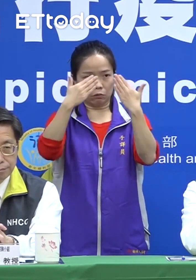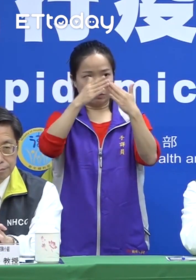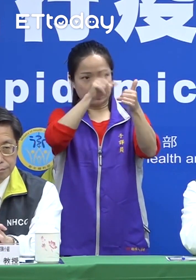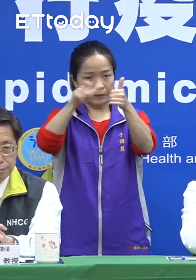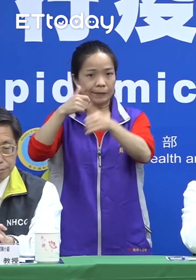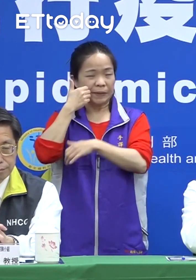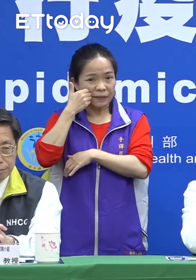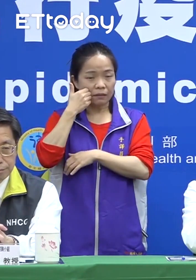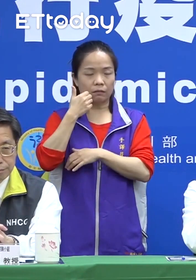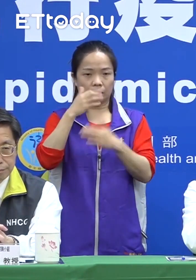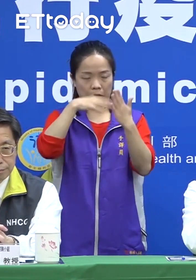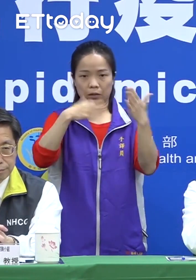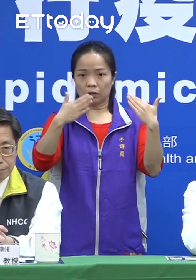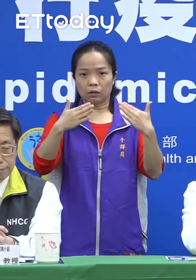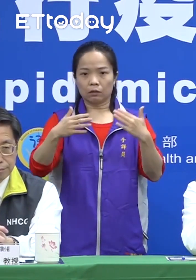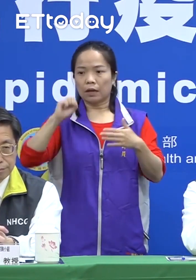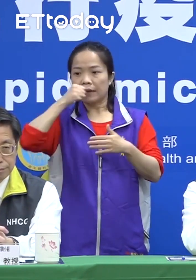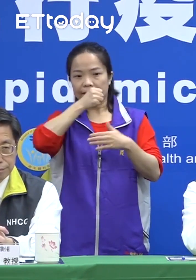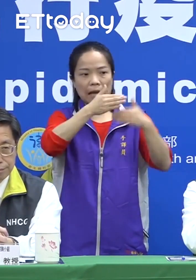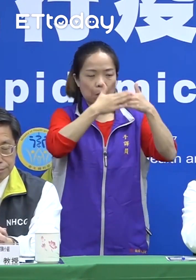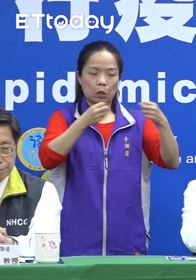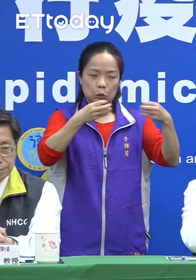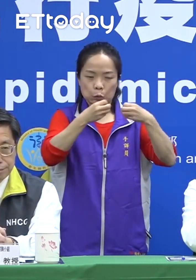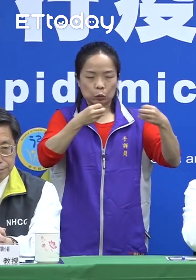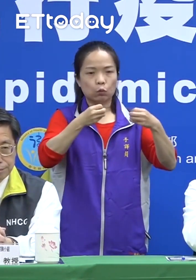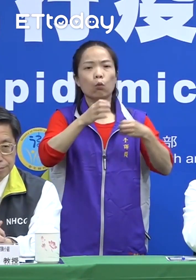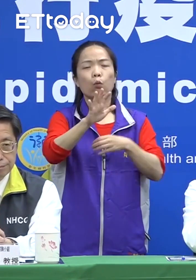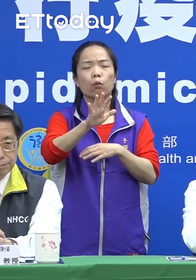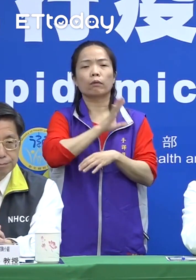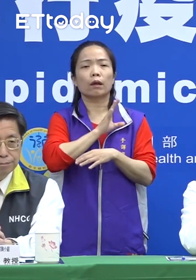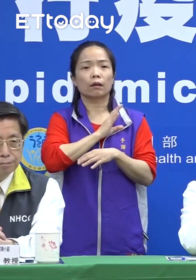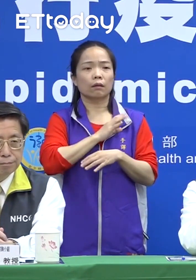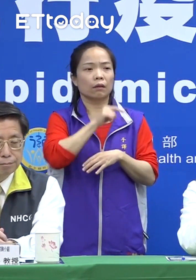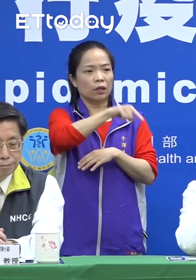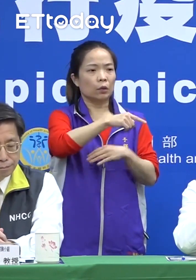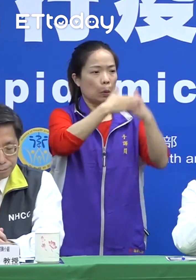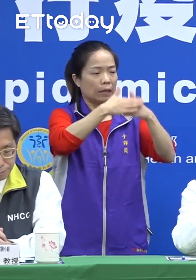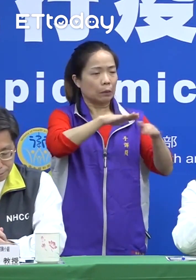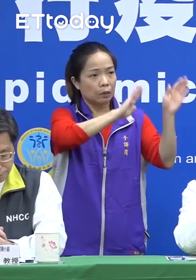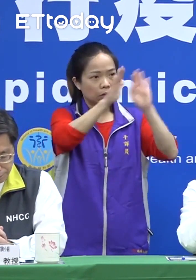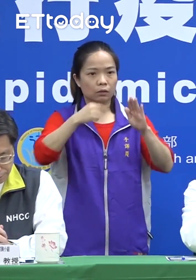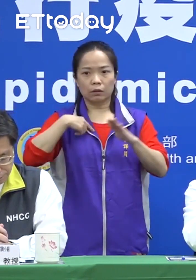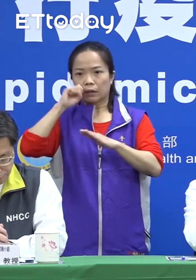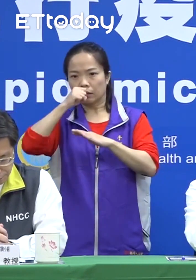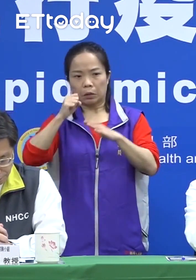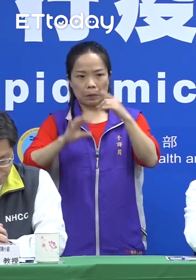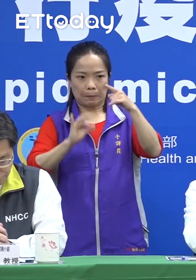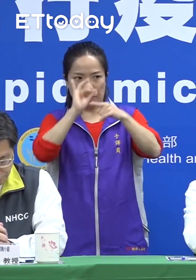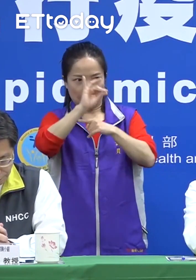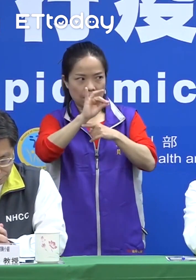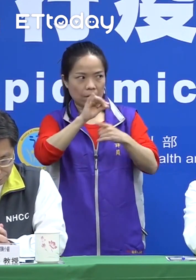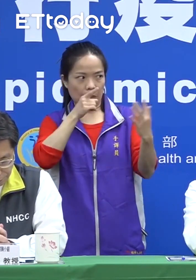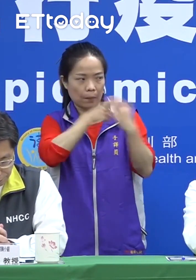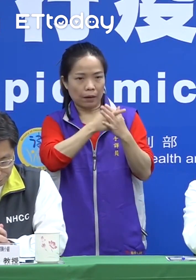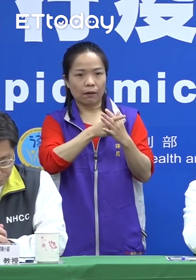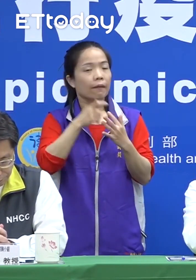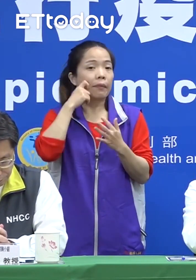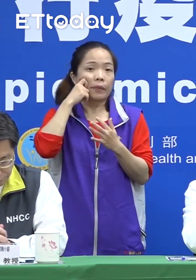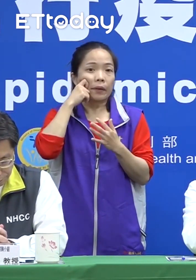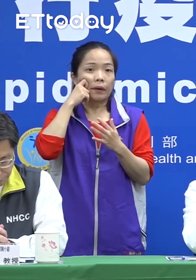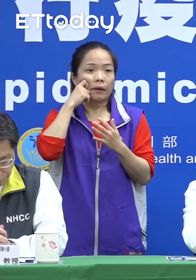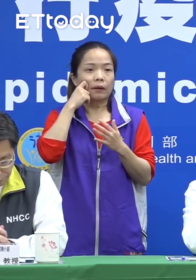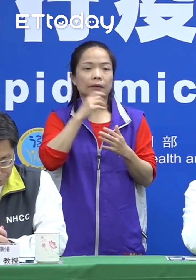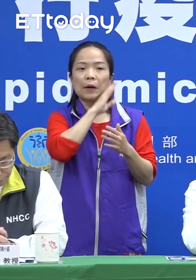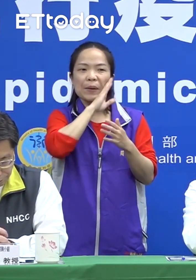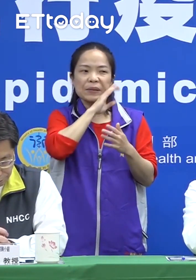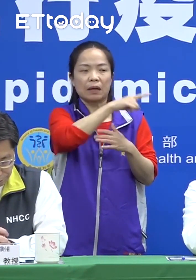单当然是双方有它一定的一个协调，因为当地的情况我们这边也不是百分之百能够掌握，好，当然也